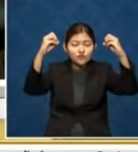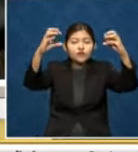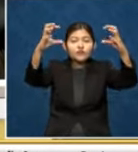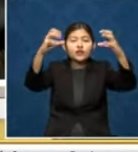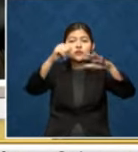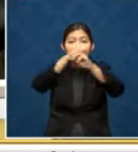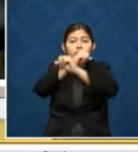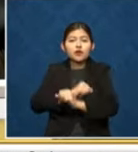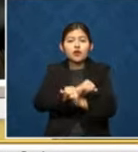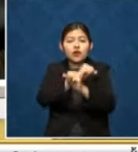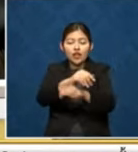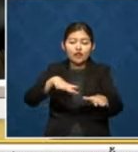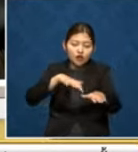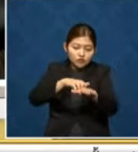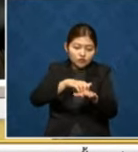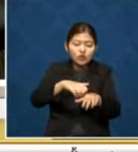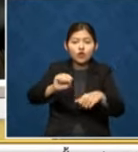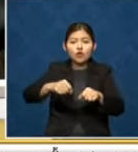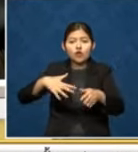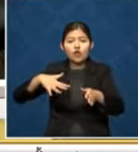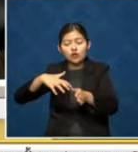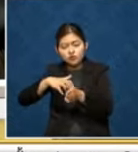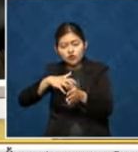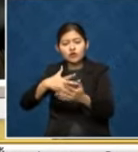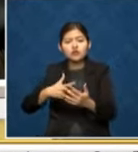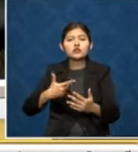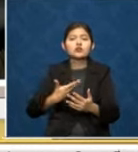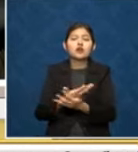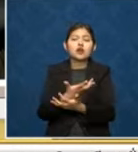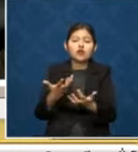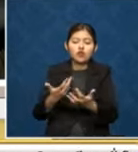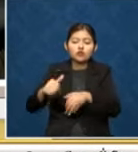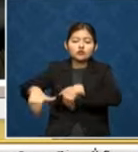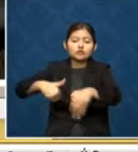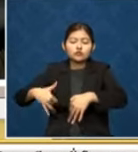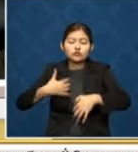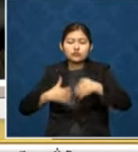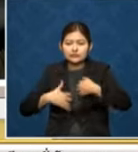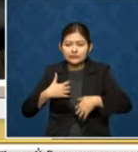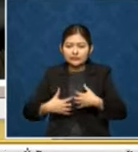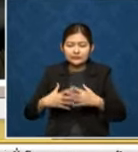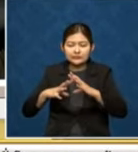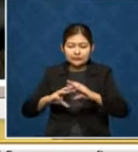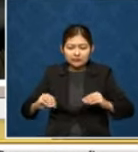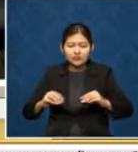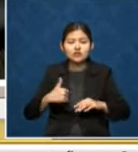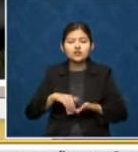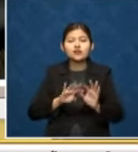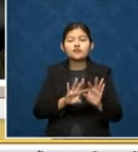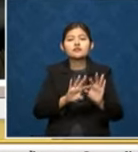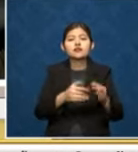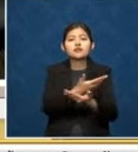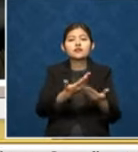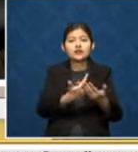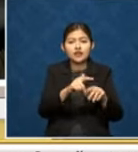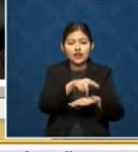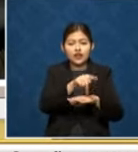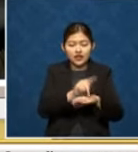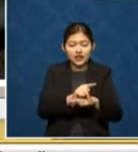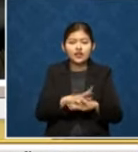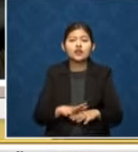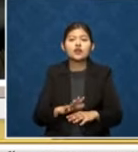เพื่อป้องกันอุบัติเหตุลดความสูญเสียและทรัพย์สินของพี่น้องประชาชนดิฉันจึงขอหารือท่านประธานไปยังกรมทางหล